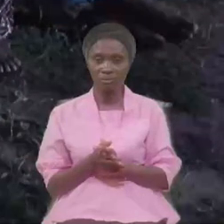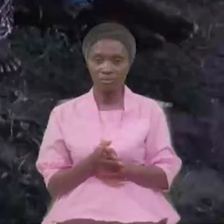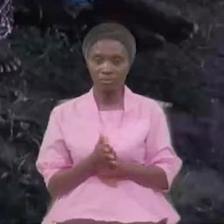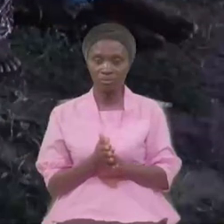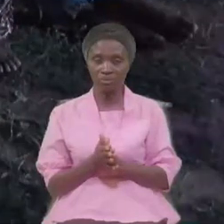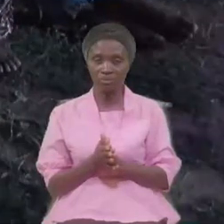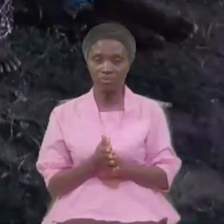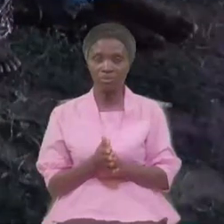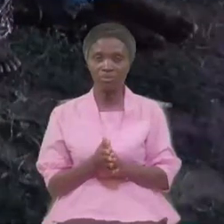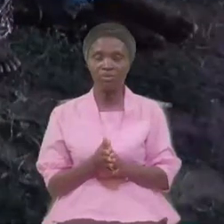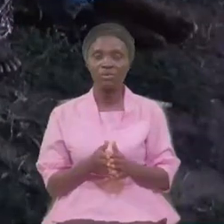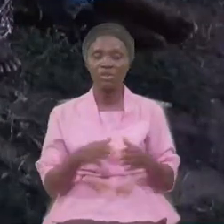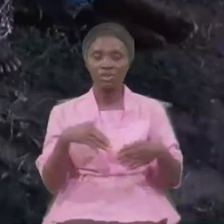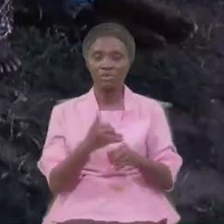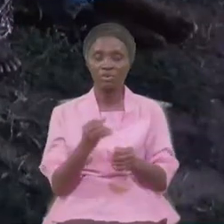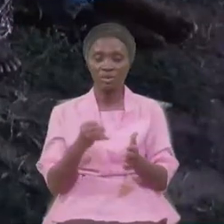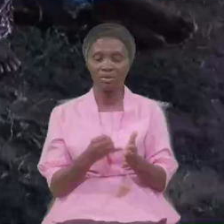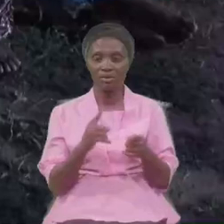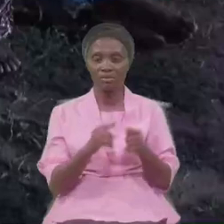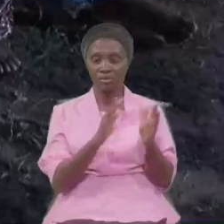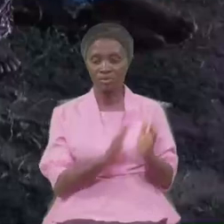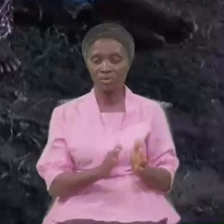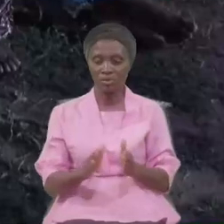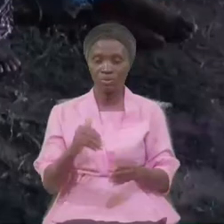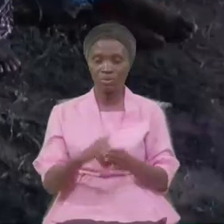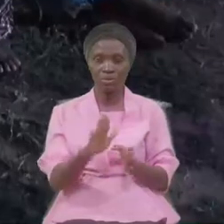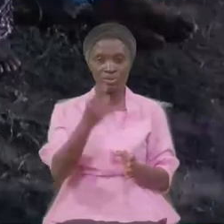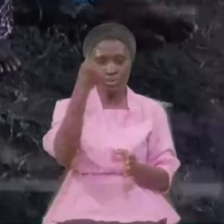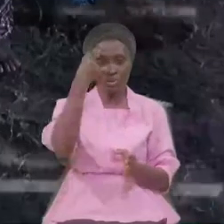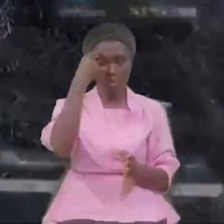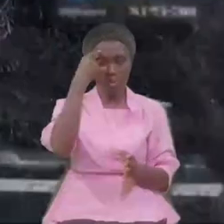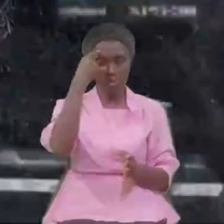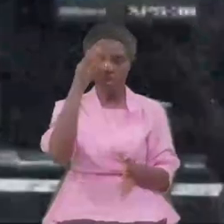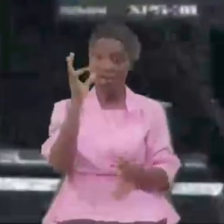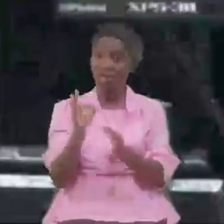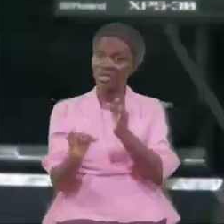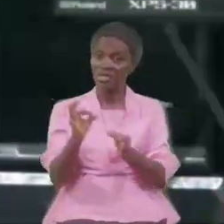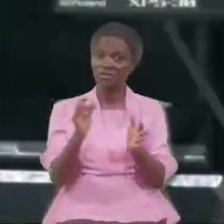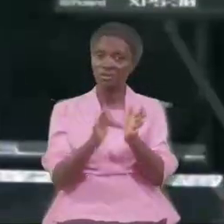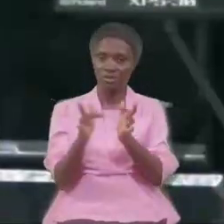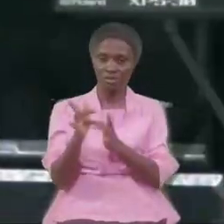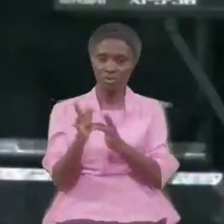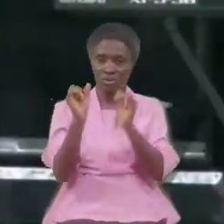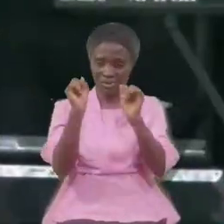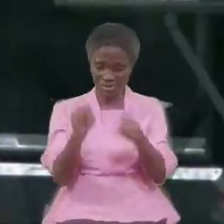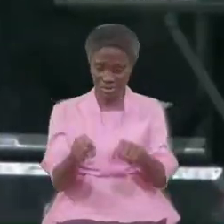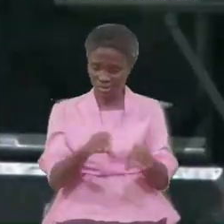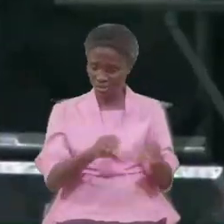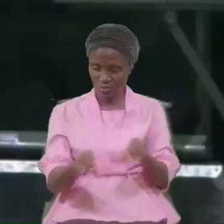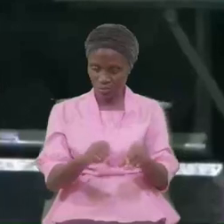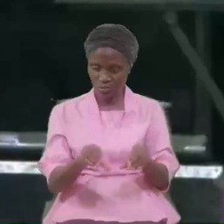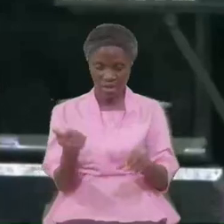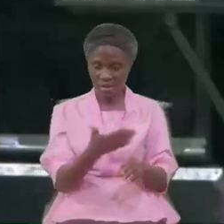Ce que vous devez établir dans votre mémoire, c'est que Jésus peut tout